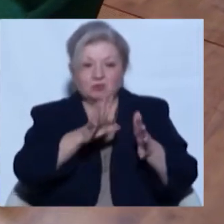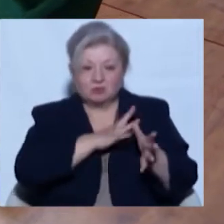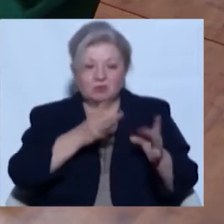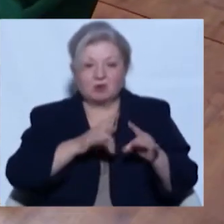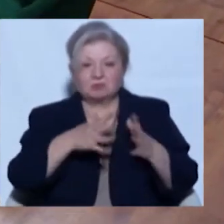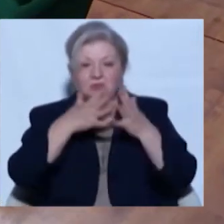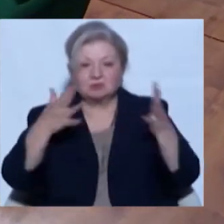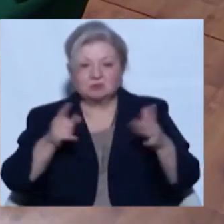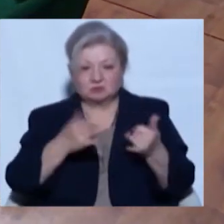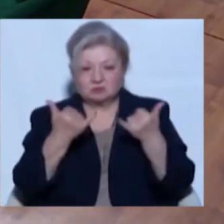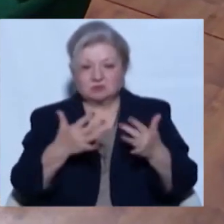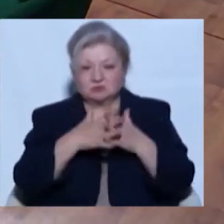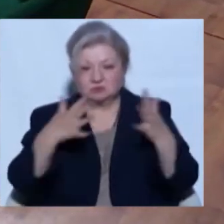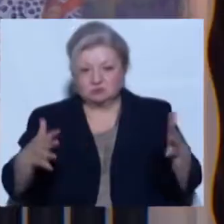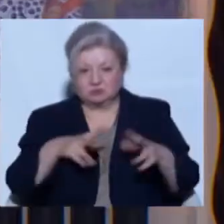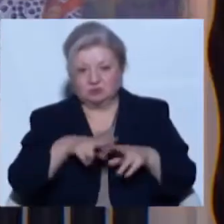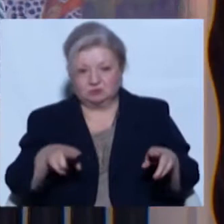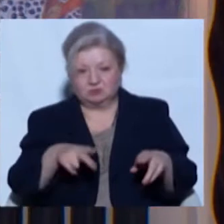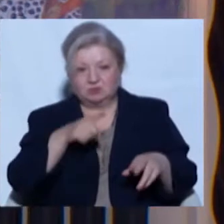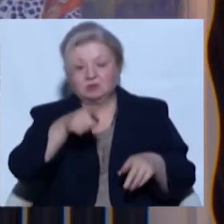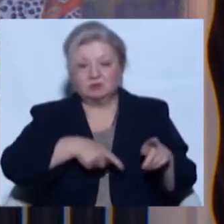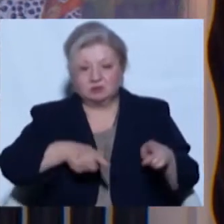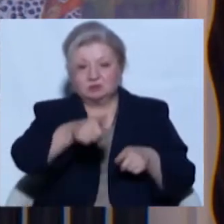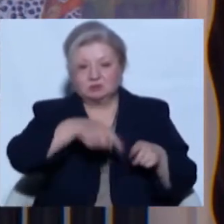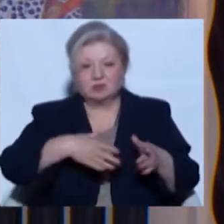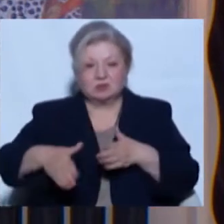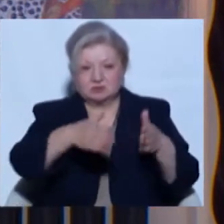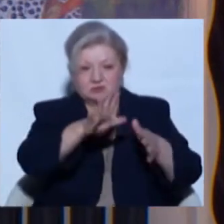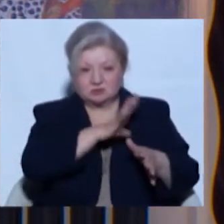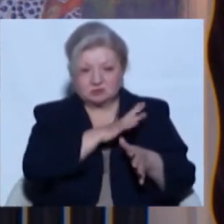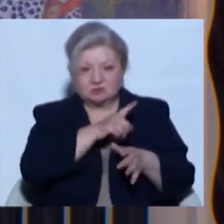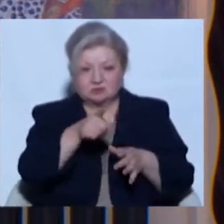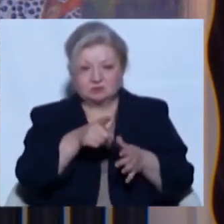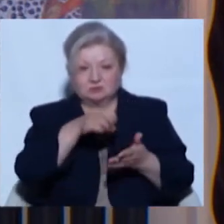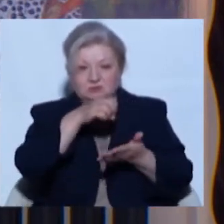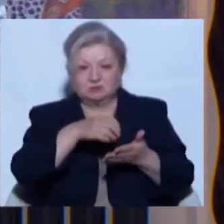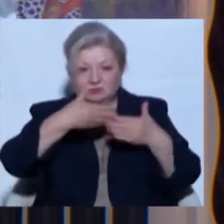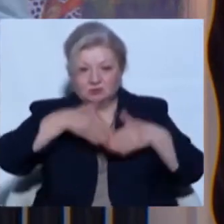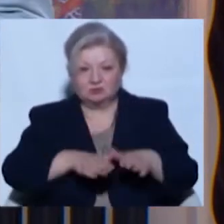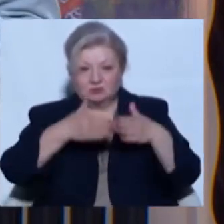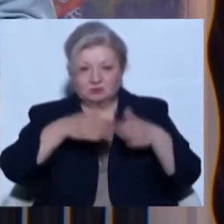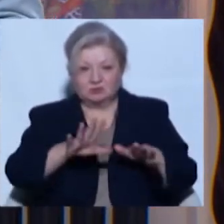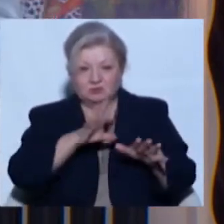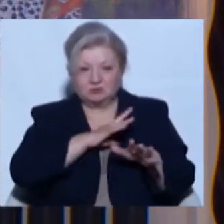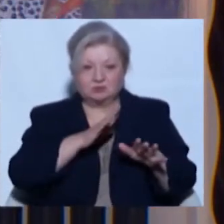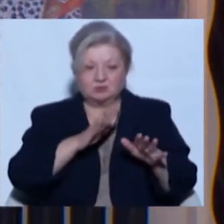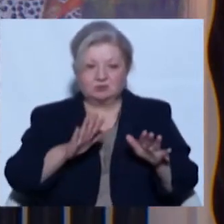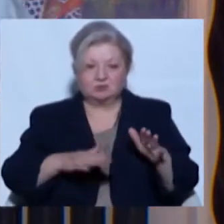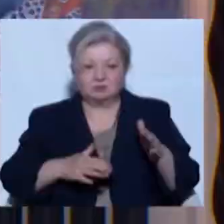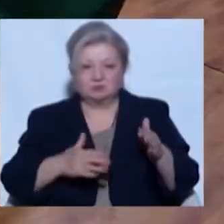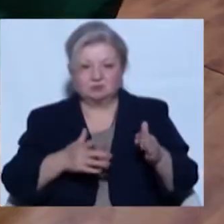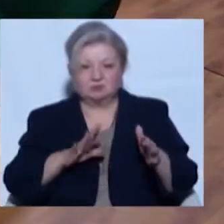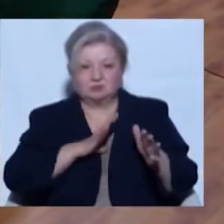და იმ ფორმით, როგორც დღეს არის. და აი ამ გზაზე შეღავათებიც კი დააწესა და წაახალისა აქ